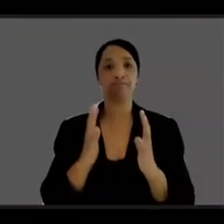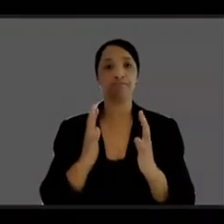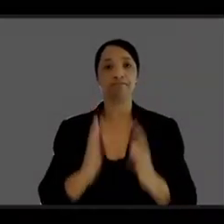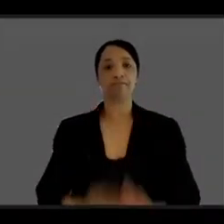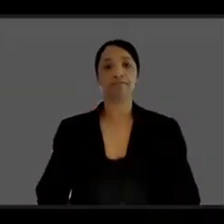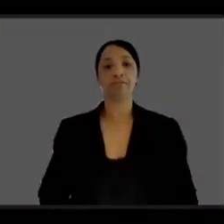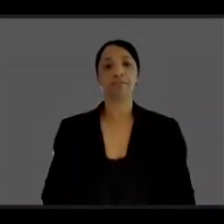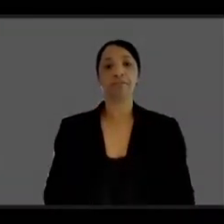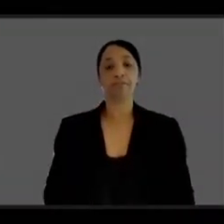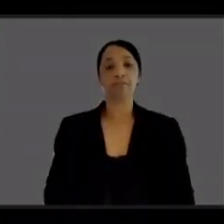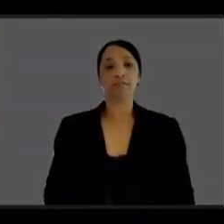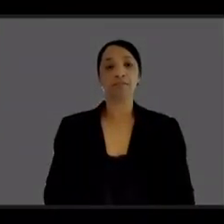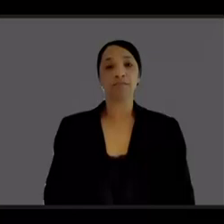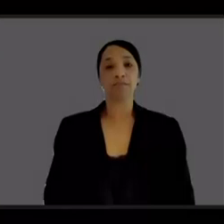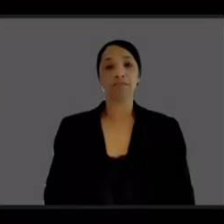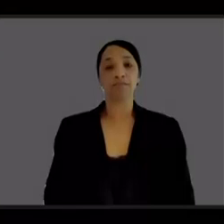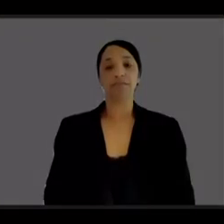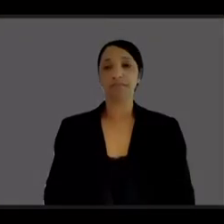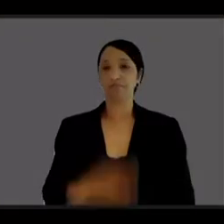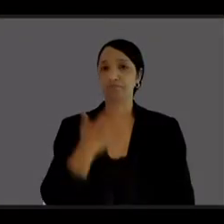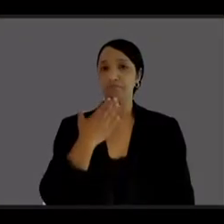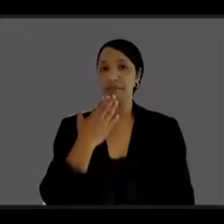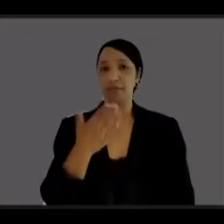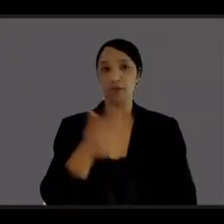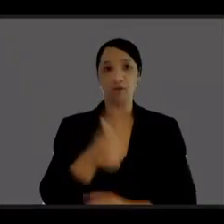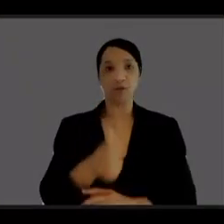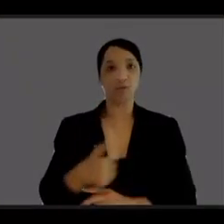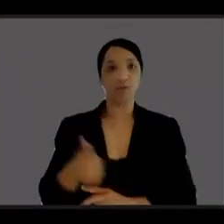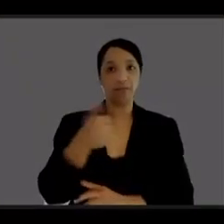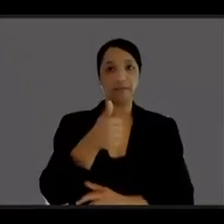Thank you very much, Excellency.